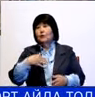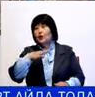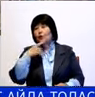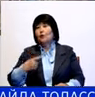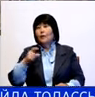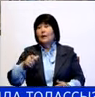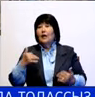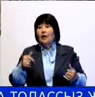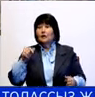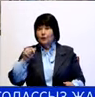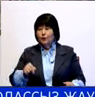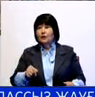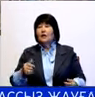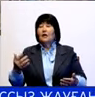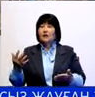написан